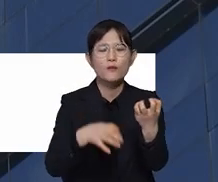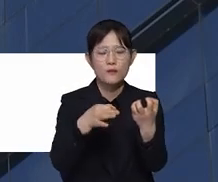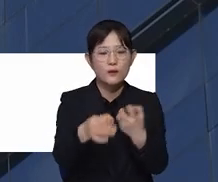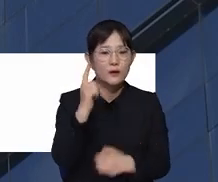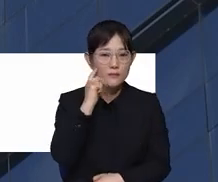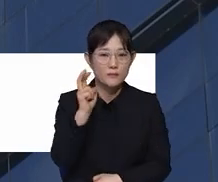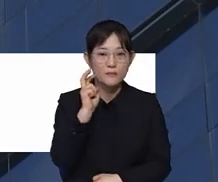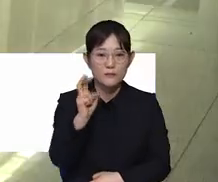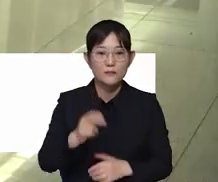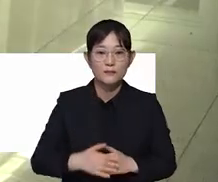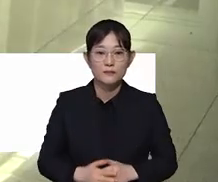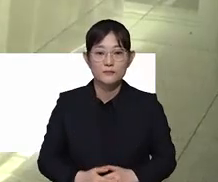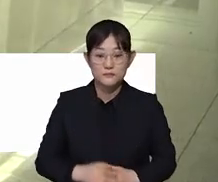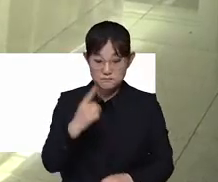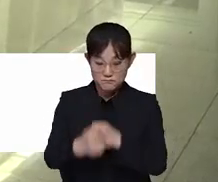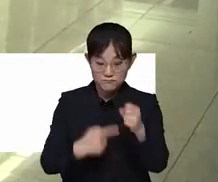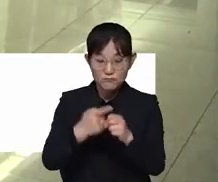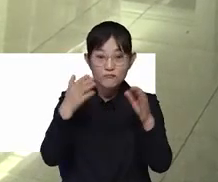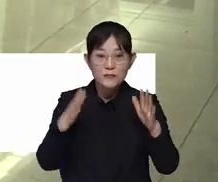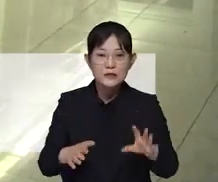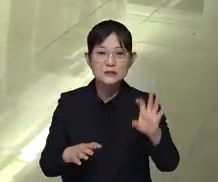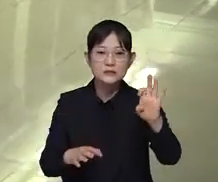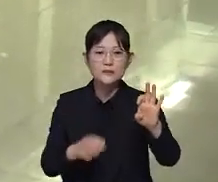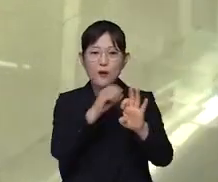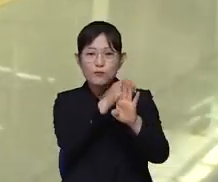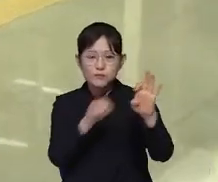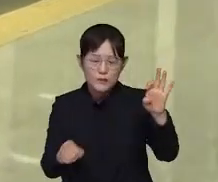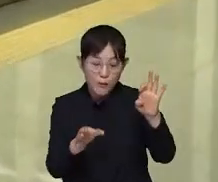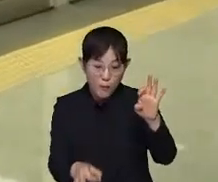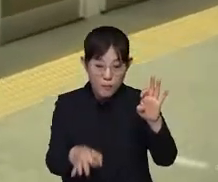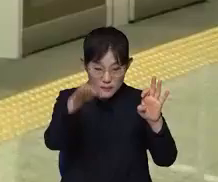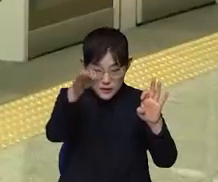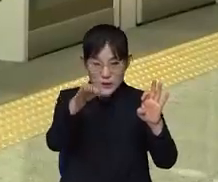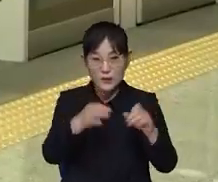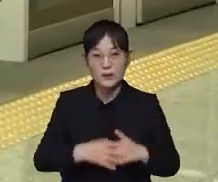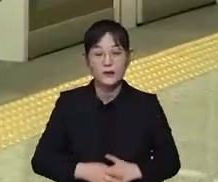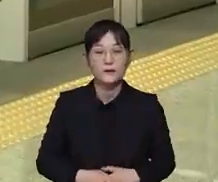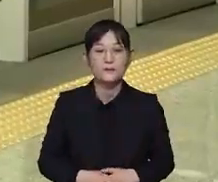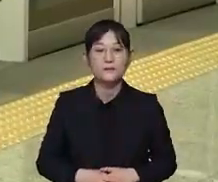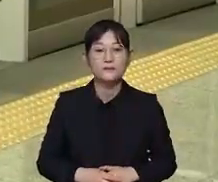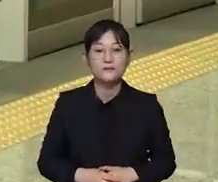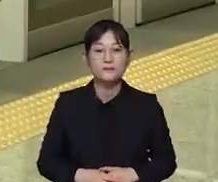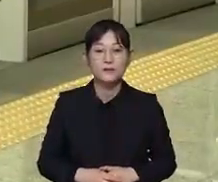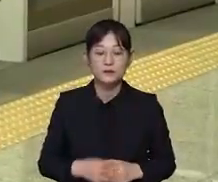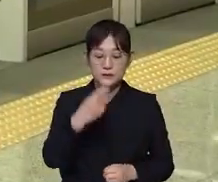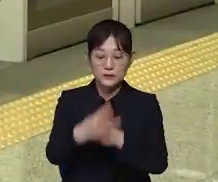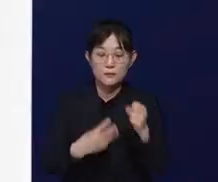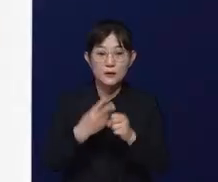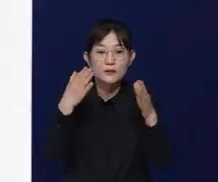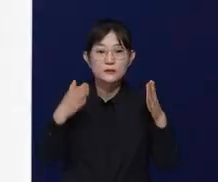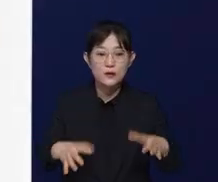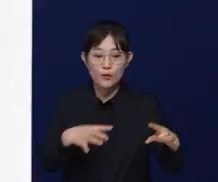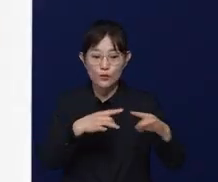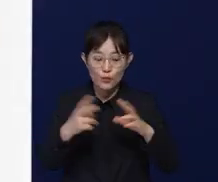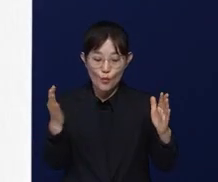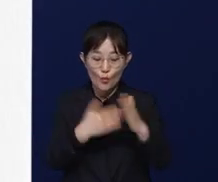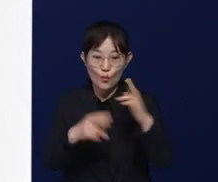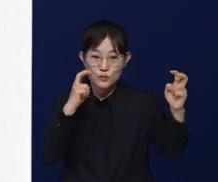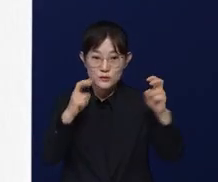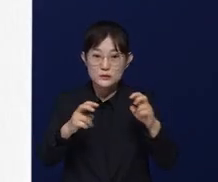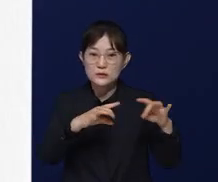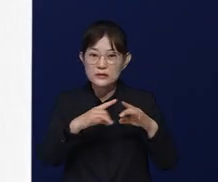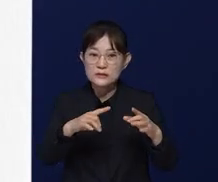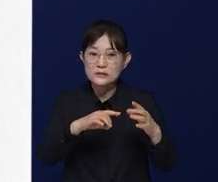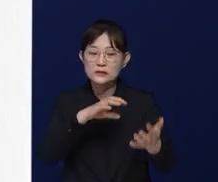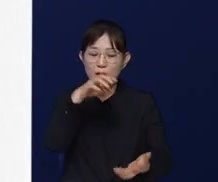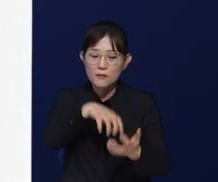보입니다. 불과 1년 새 14%가 넘게 늘어나는 겁니다. 지난 3년 사이 교통공사의 전기